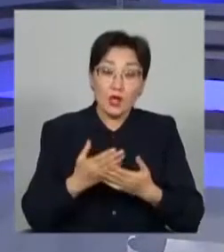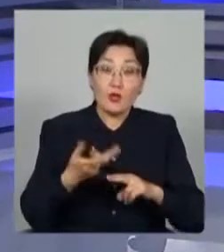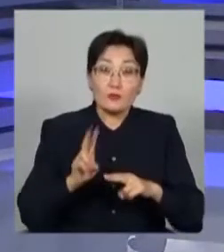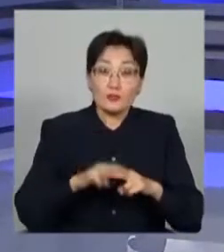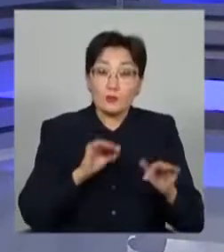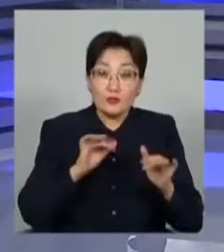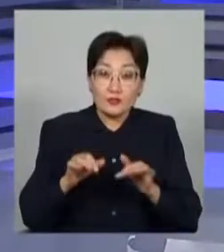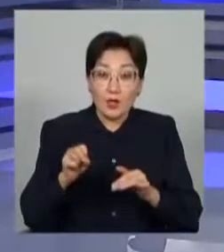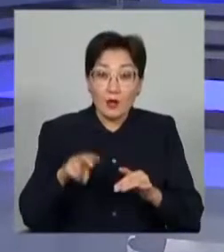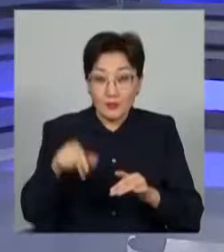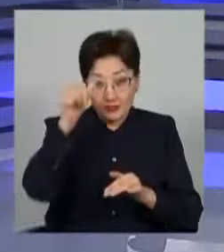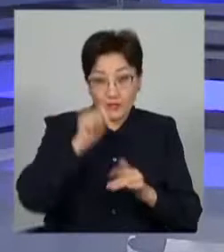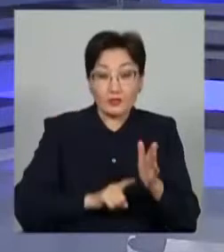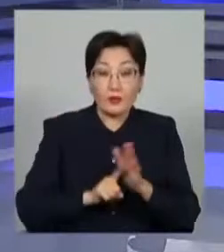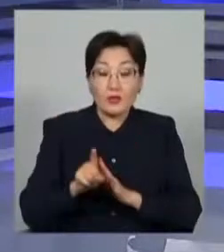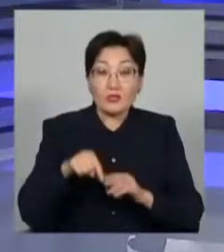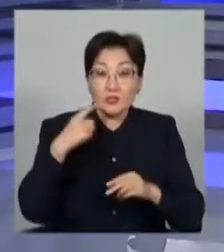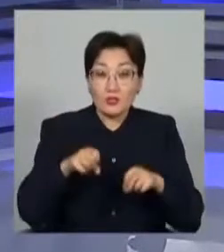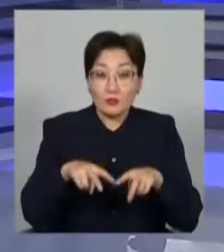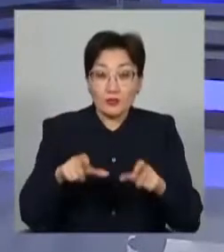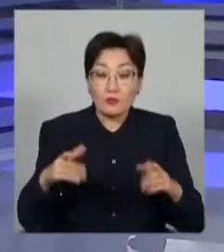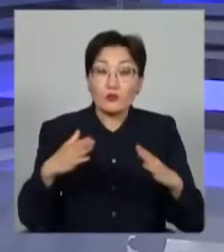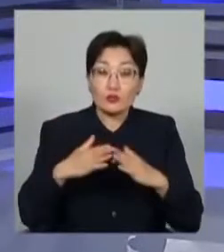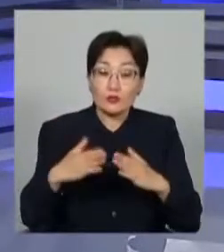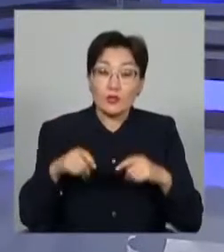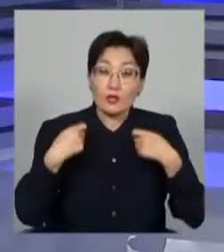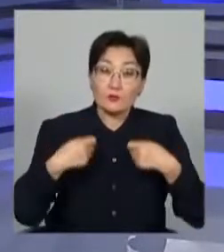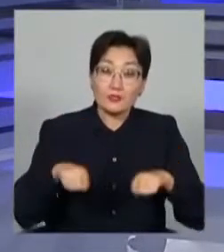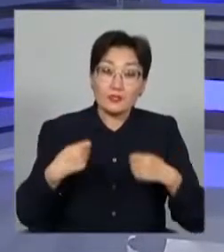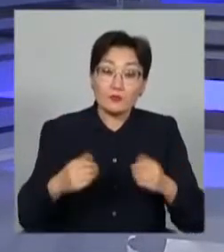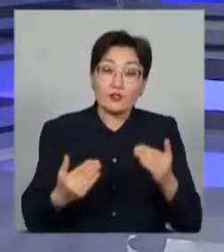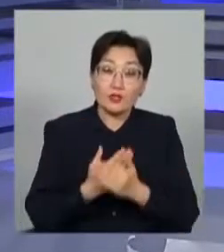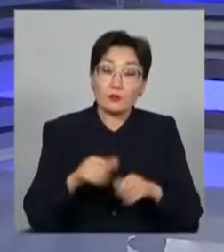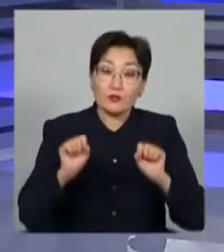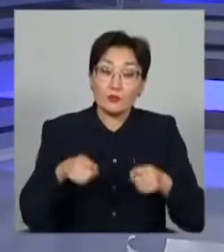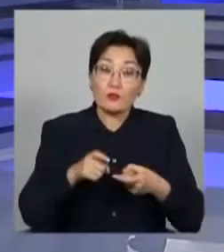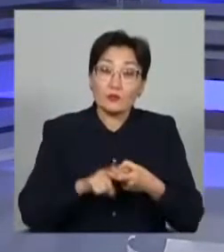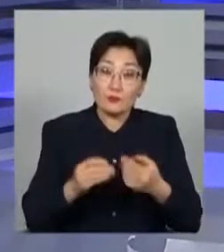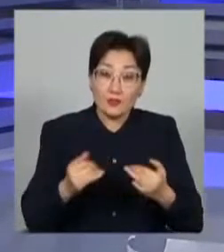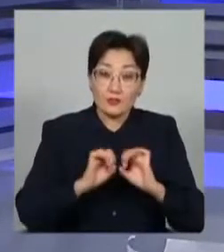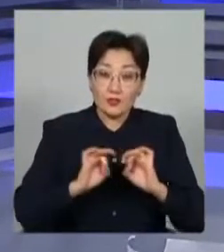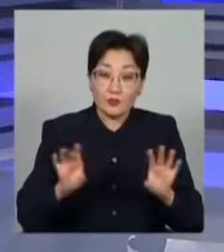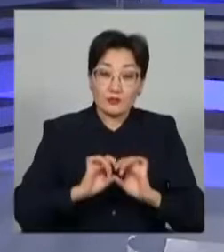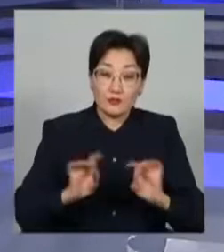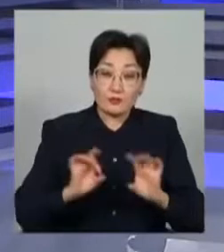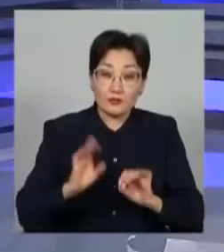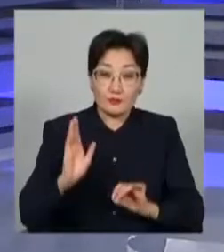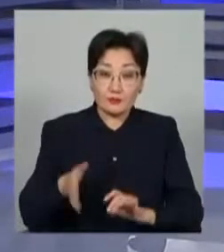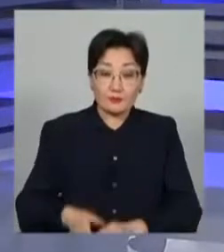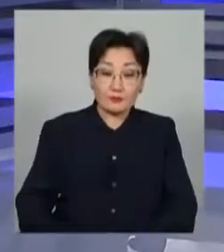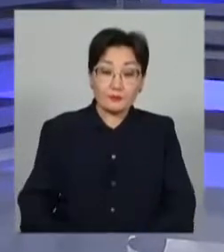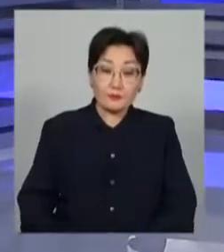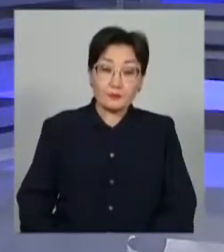Аталған процесс сәуір айында басталады дейді мамандар. Жылжымайтын мүлік нарығындағы жаңа мүмкіндіктер туралы әріптесім Мадина Оғас